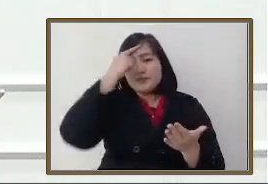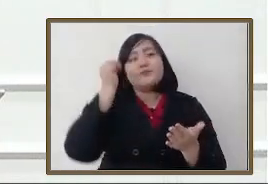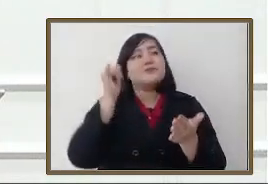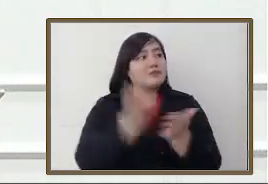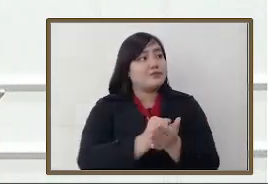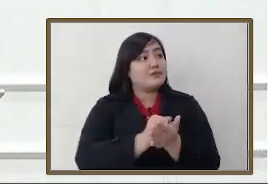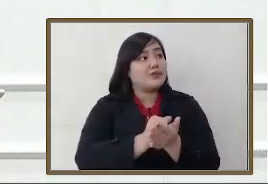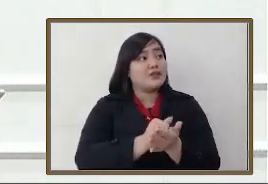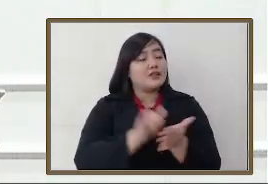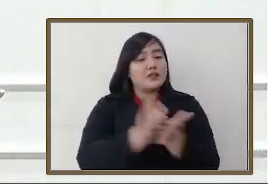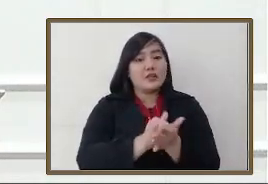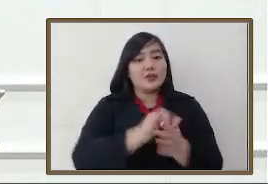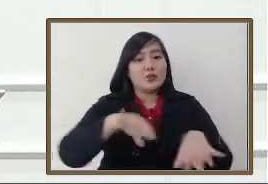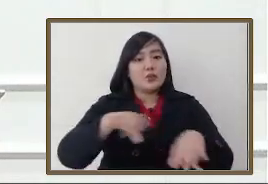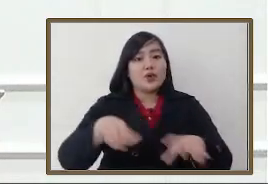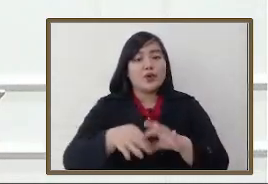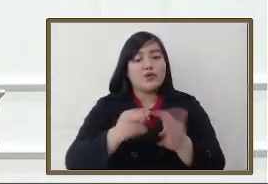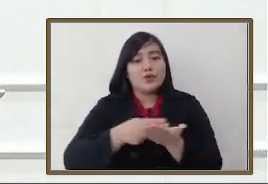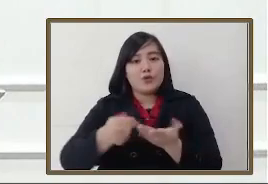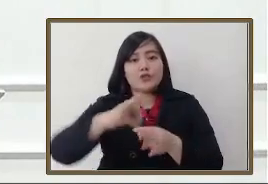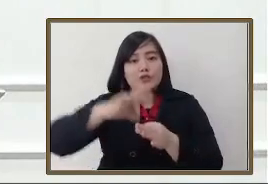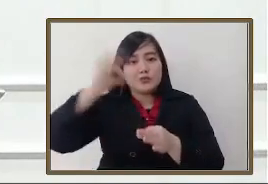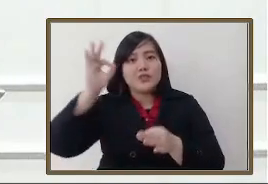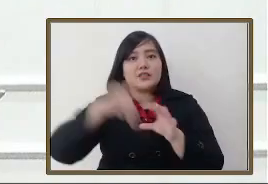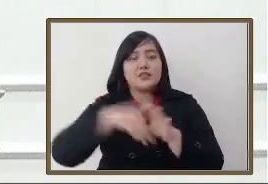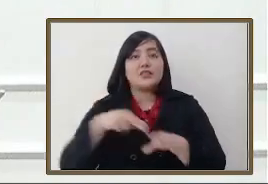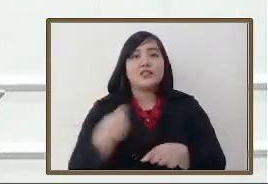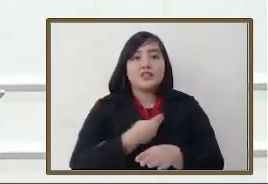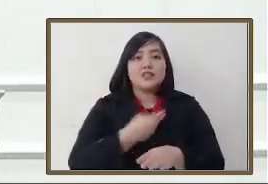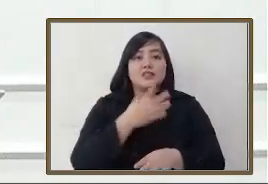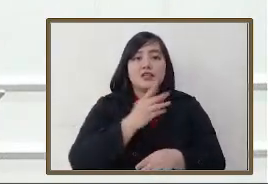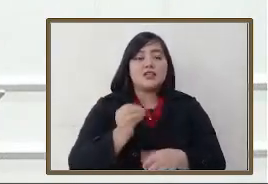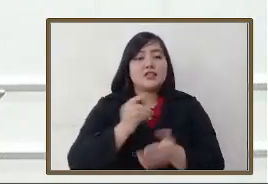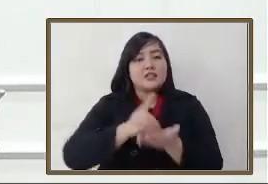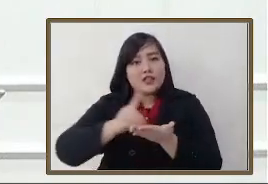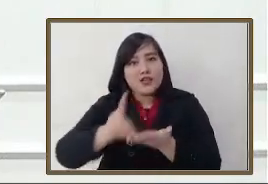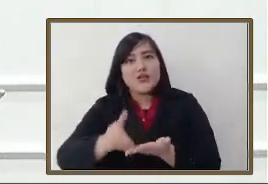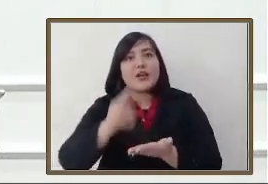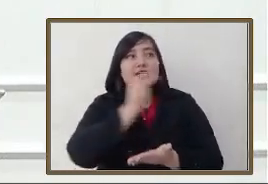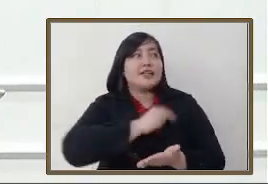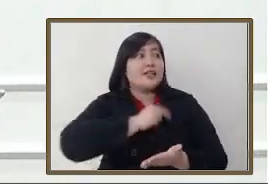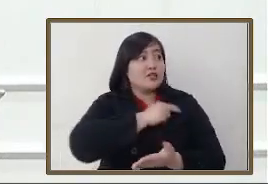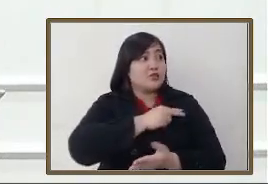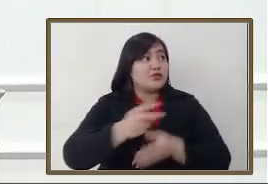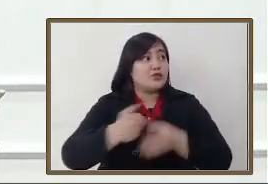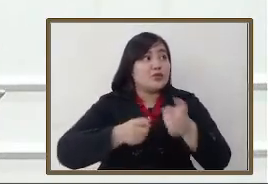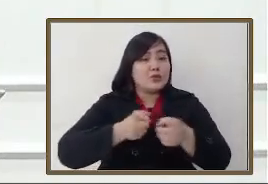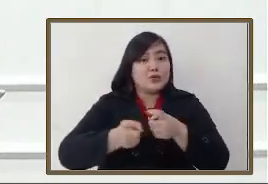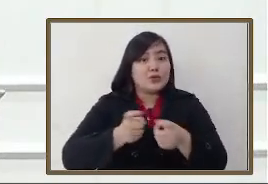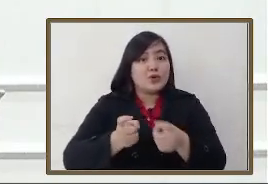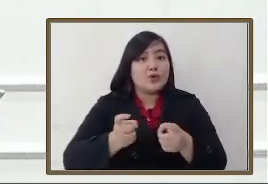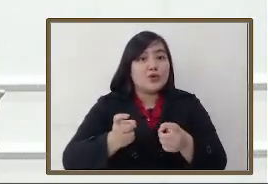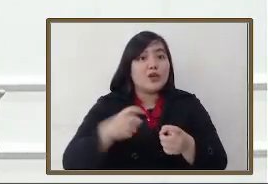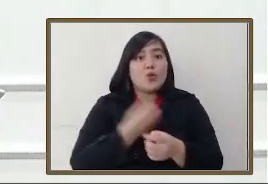Espiritu na nagtatrabaho sa atin at yung divine nature, siya na yung nag-flow sa humanity